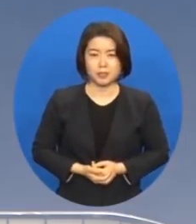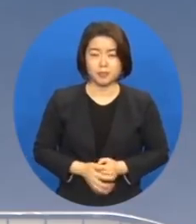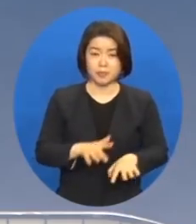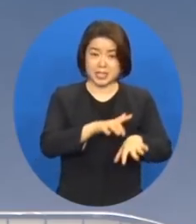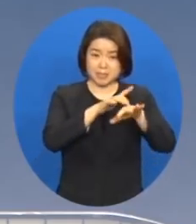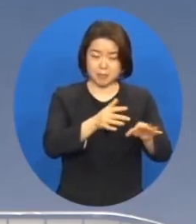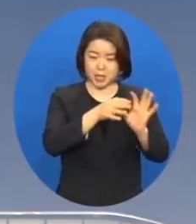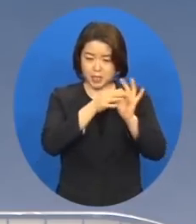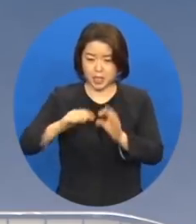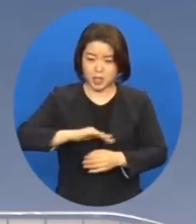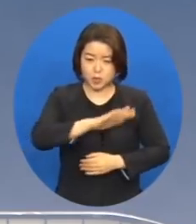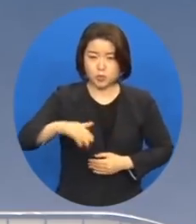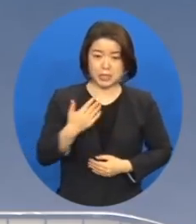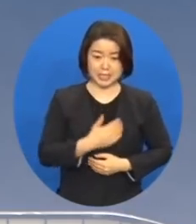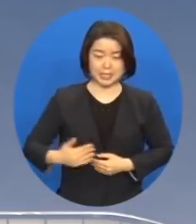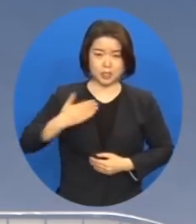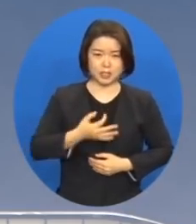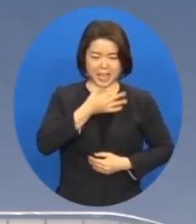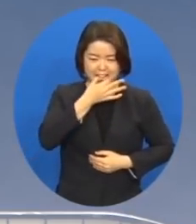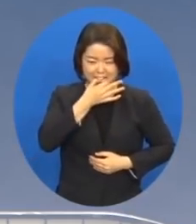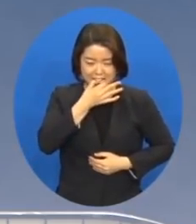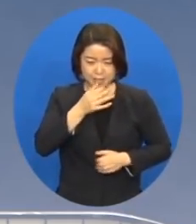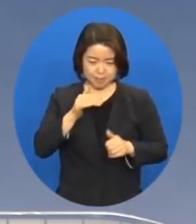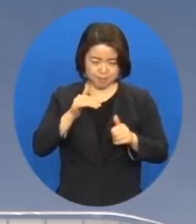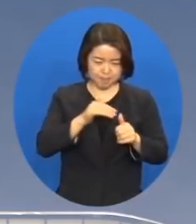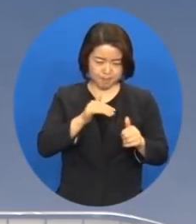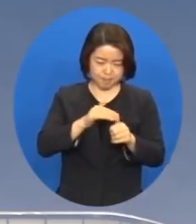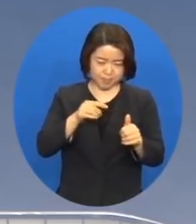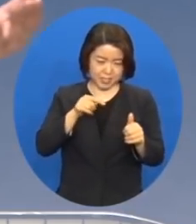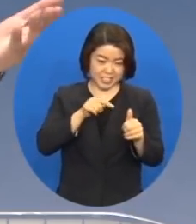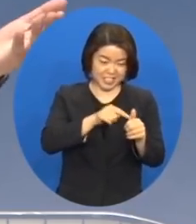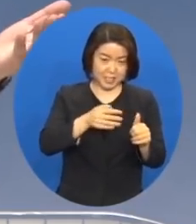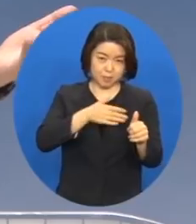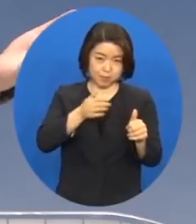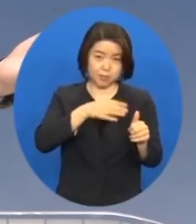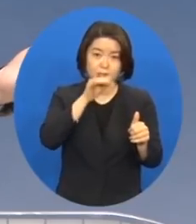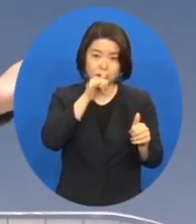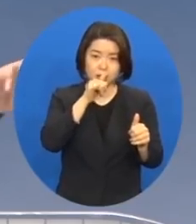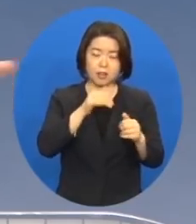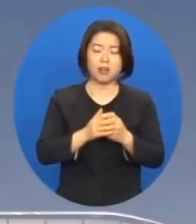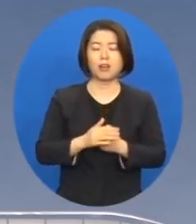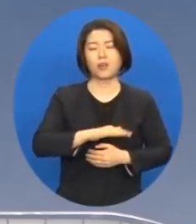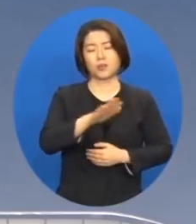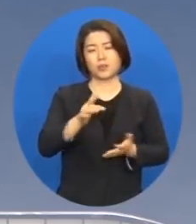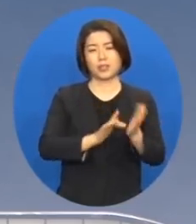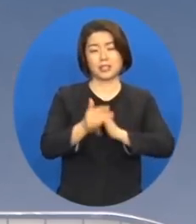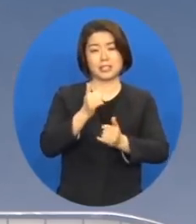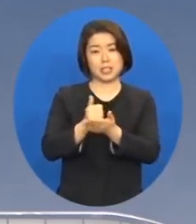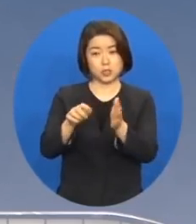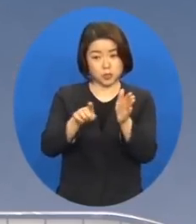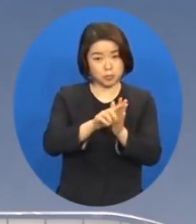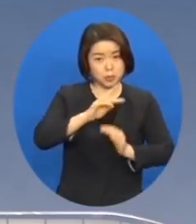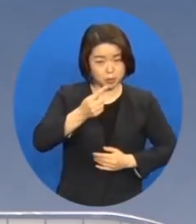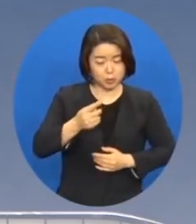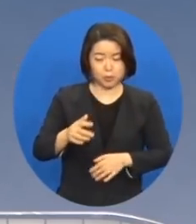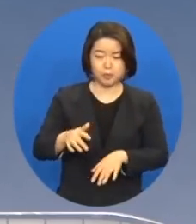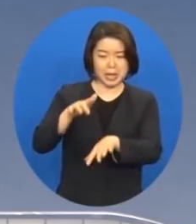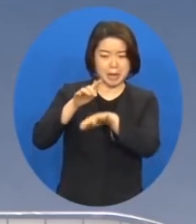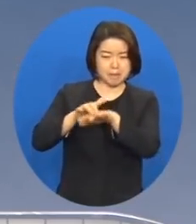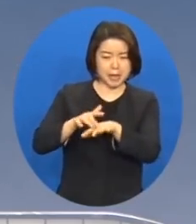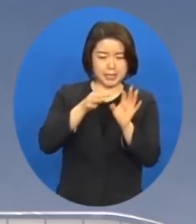마귀는 끊임없이 우리의 육신의 욕망을 건드립니다. 우리가 예수를 믿어도 여러분, 마귀는 끊임없이